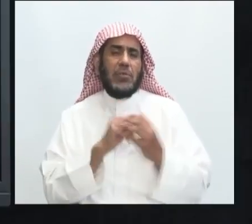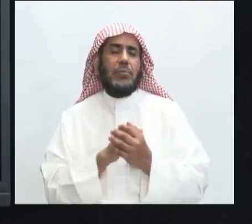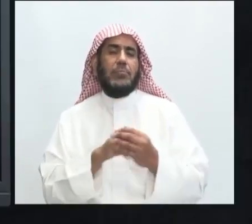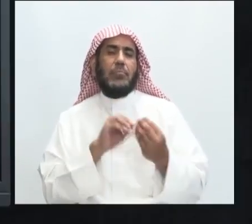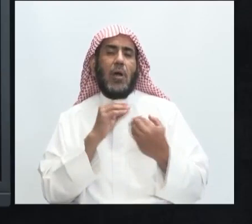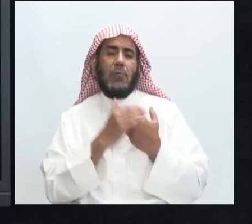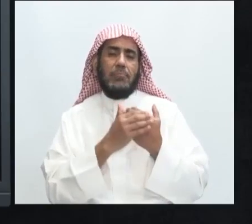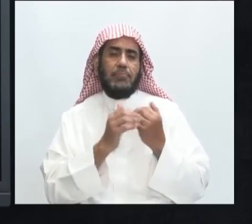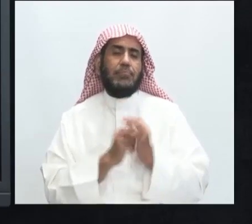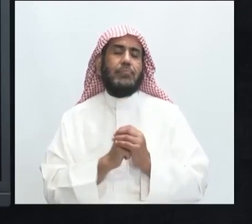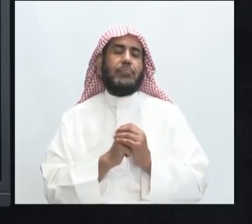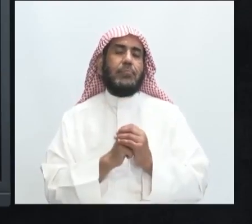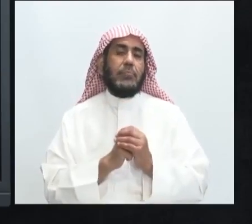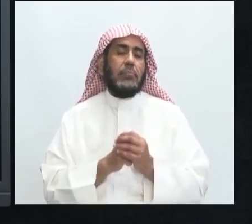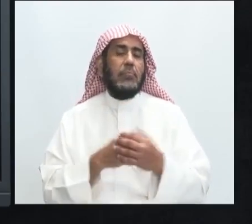ذلك